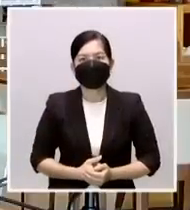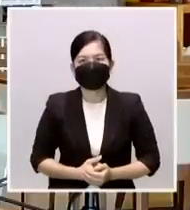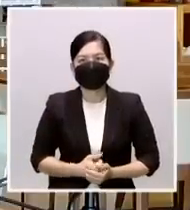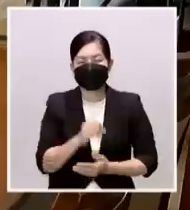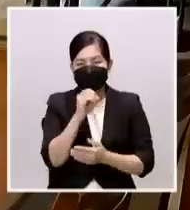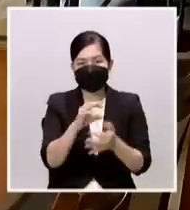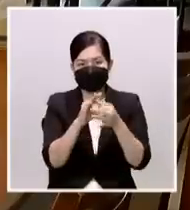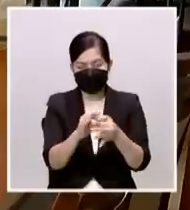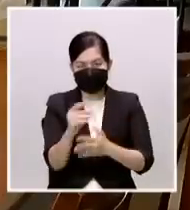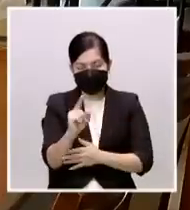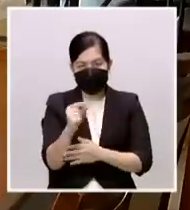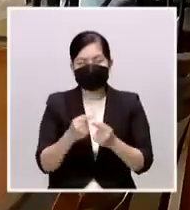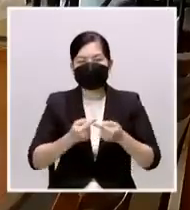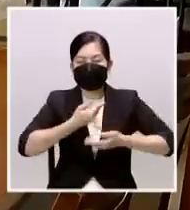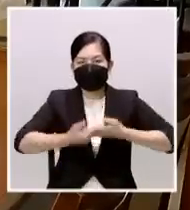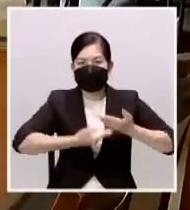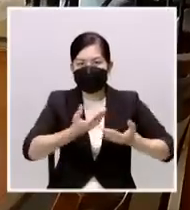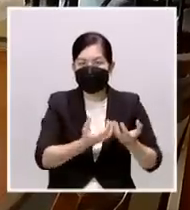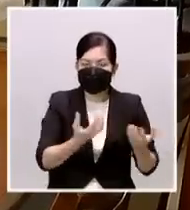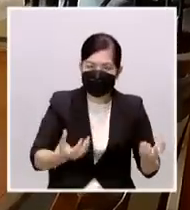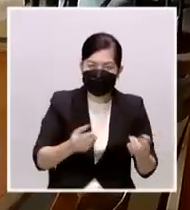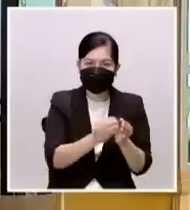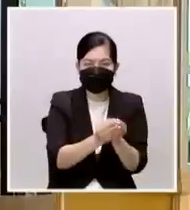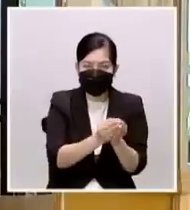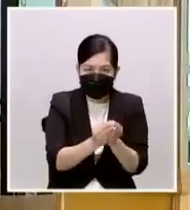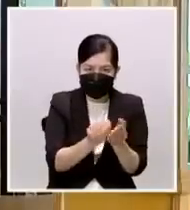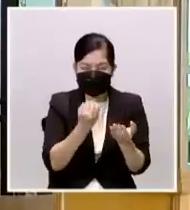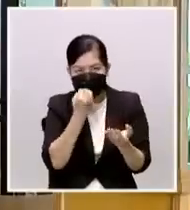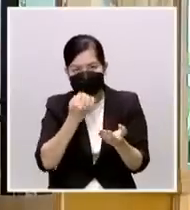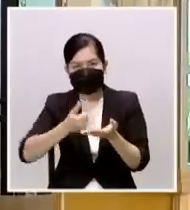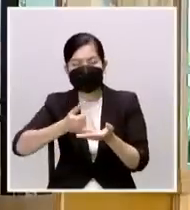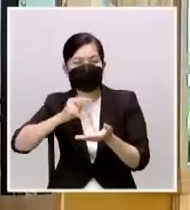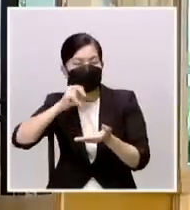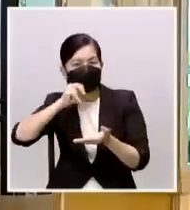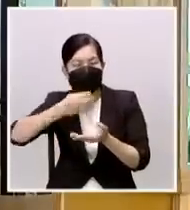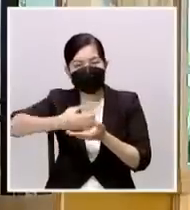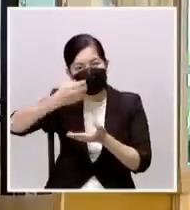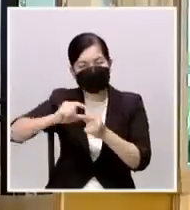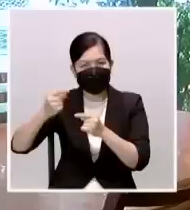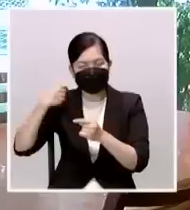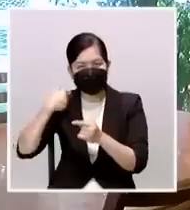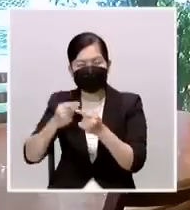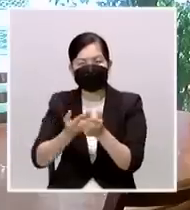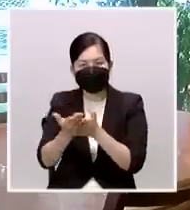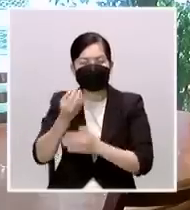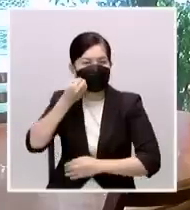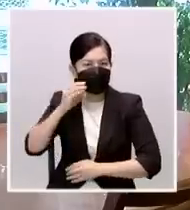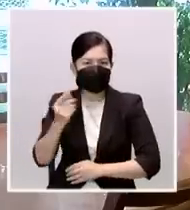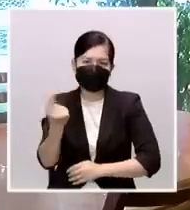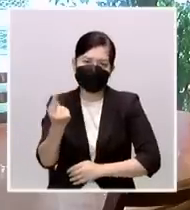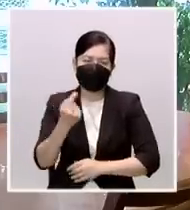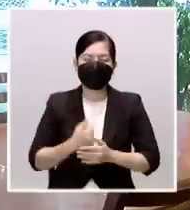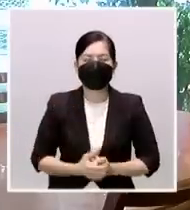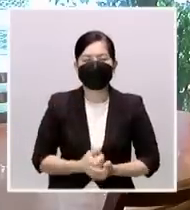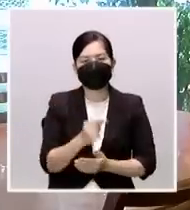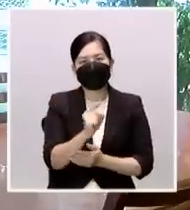ถึงการให้จำหน่ายอาหารและเครื่องดื่มเฉพาะนำกลับไปบริโภคที่บ้านได้เท่านั้นนะครับซึ่งจากข้อกำหนดดังกล่าวนั้นก็ส่งผล